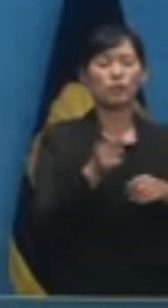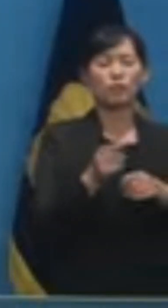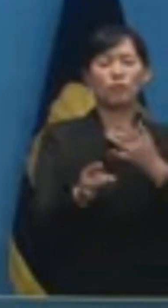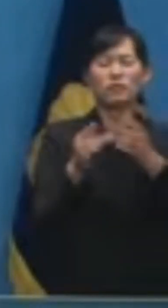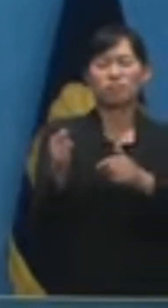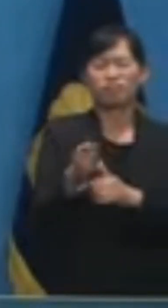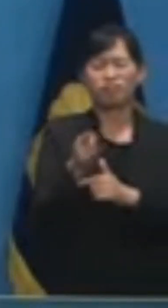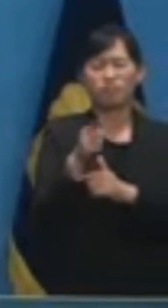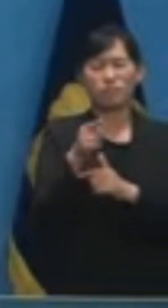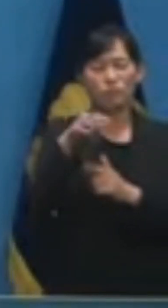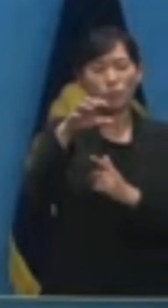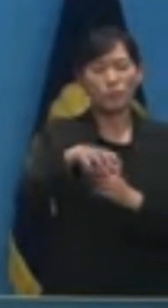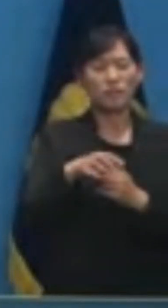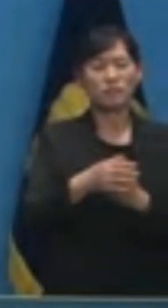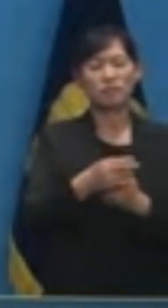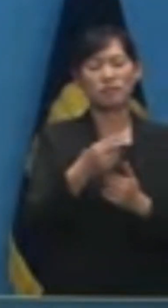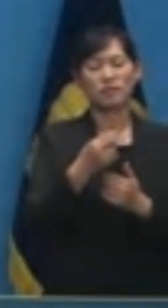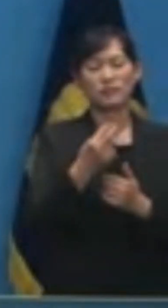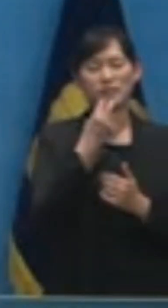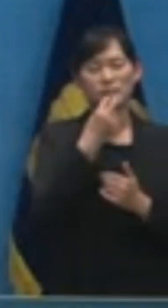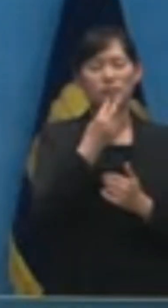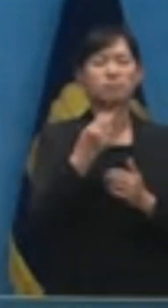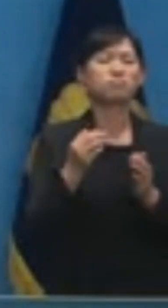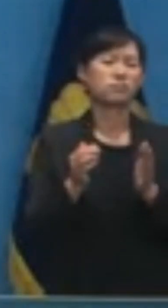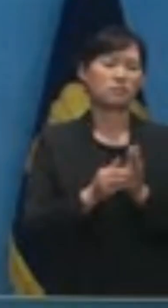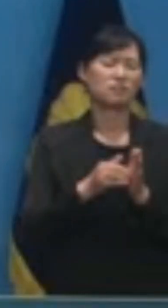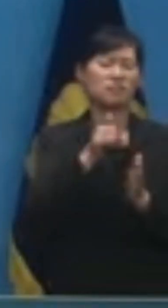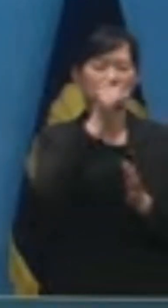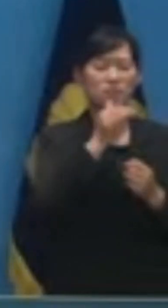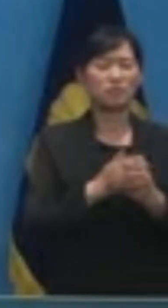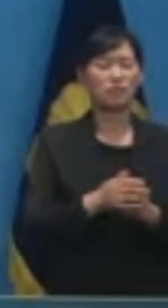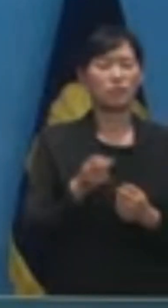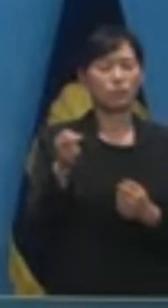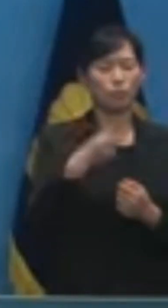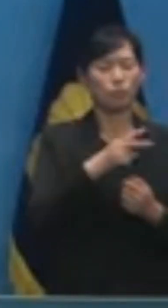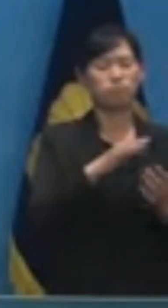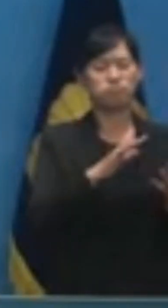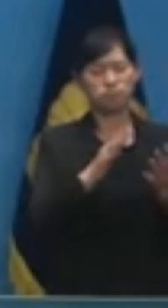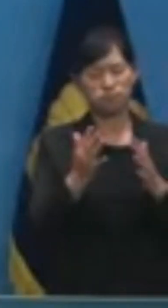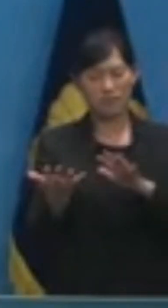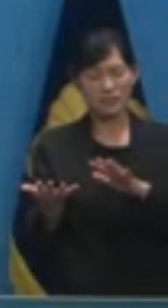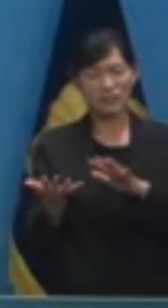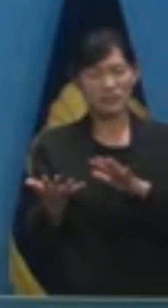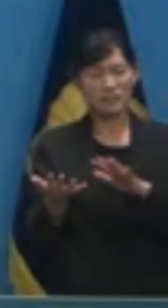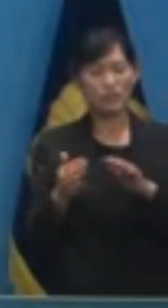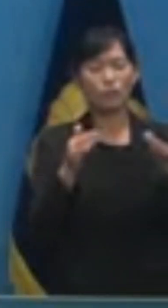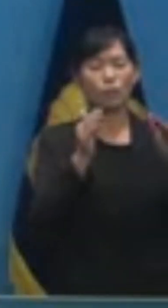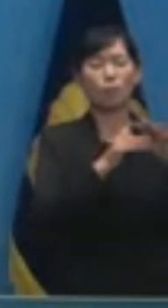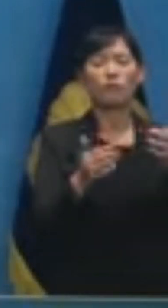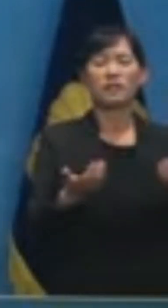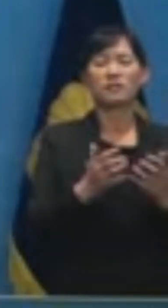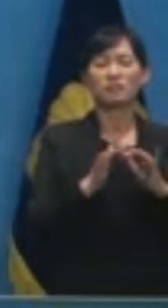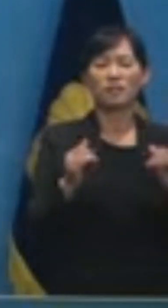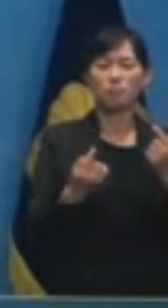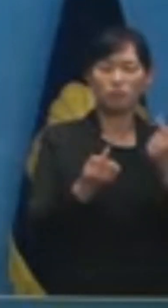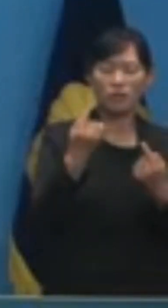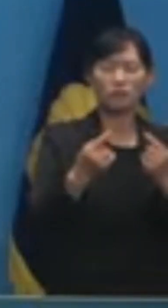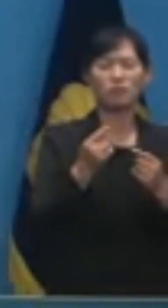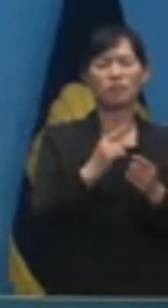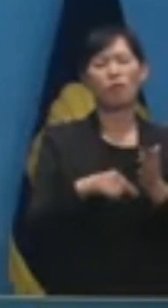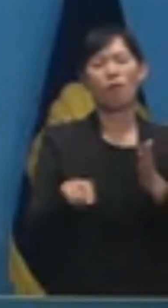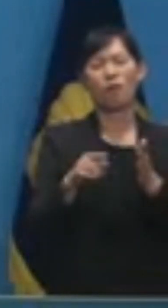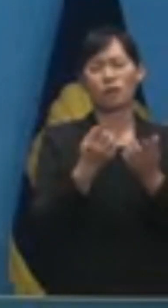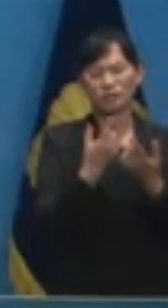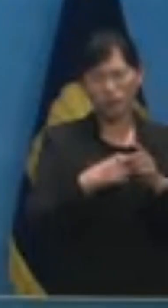화재 현장에서 생을 마감하고 있습니다. 또한 순직하는 소방공무원들보다 더 많은